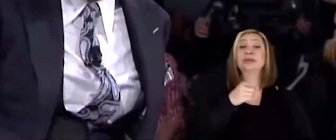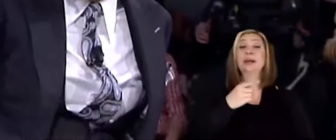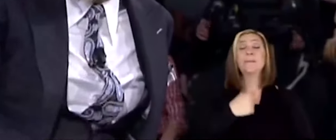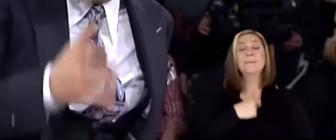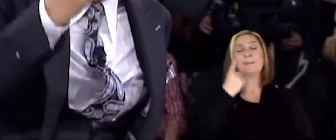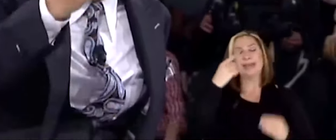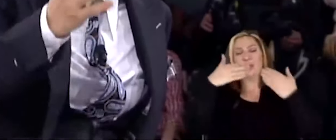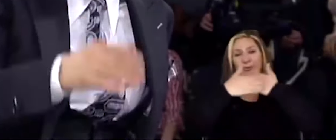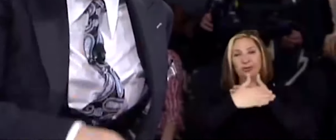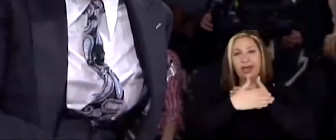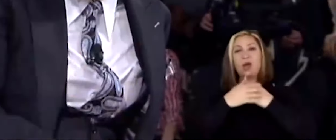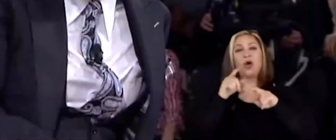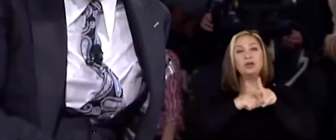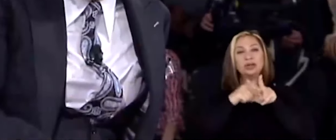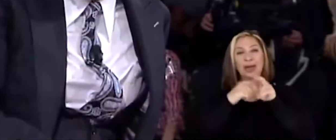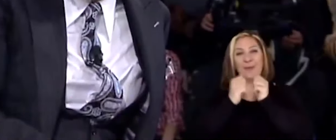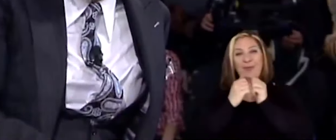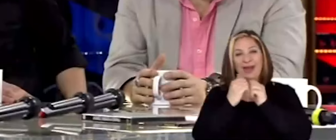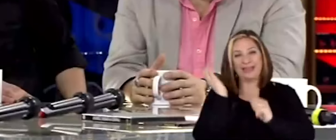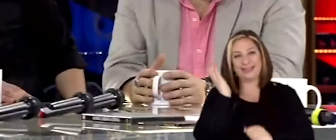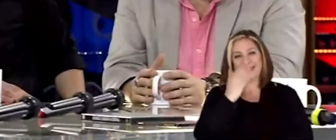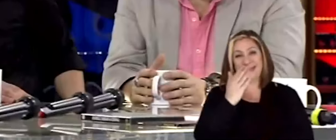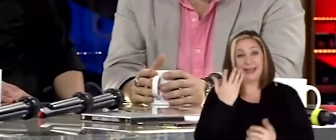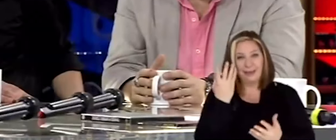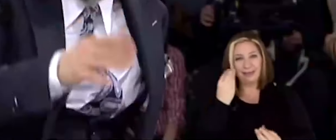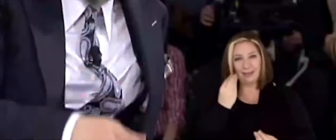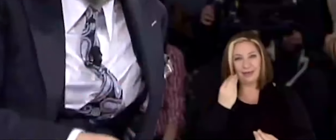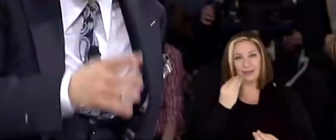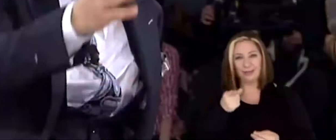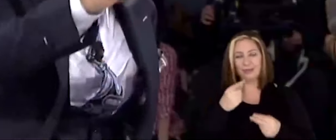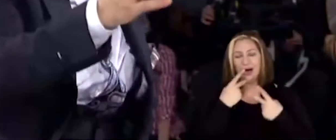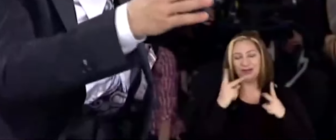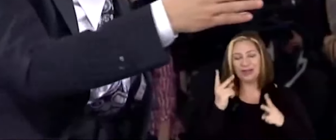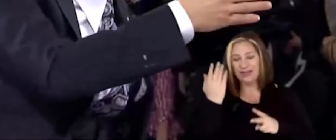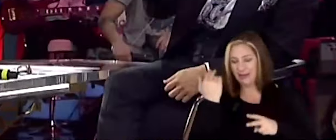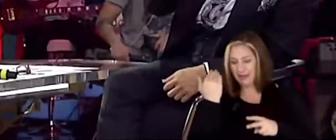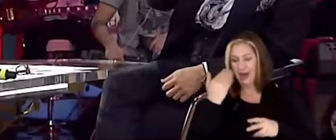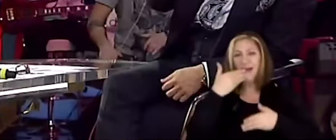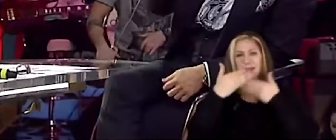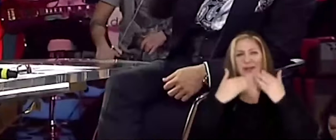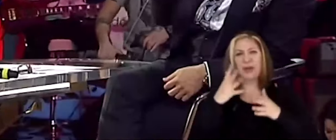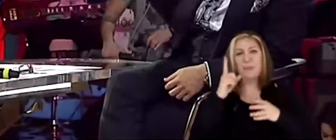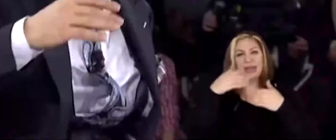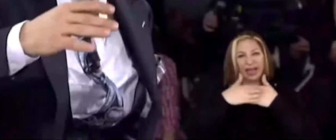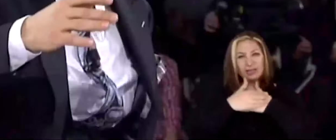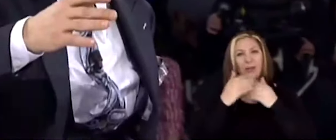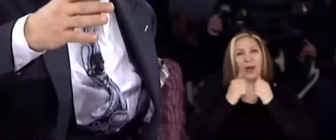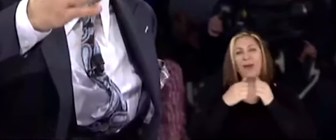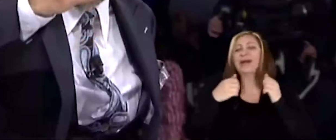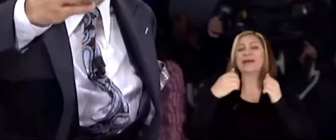Ben bir gece Yonca'yla çıktım. Ne anlamda? Burada bunu geçenlerde de anlattım galiba. Bir gece